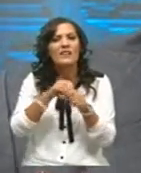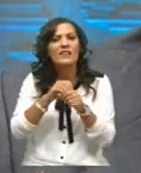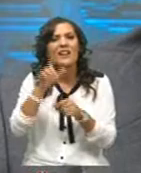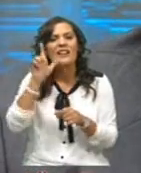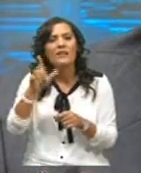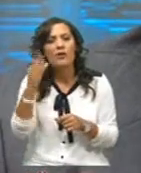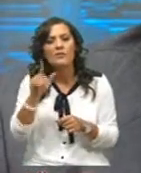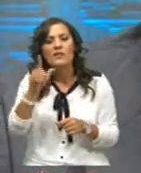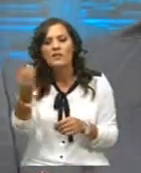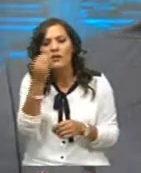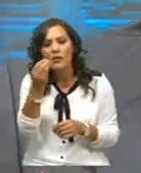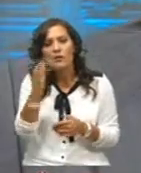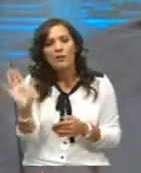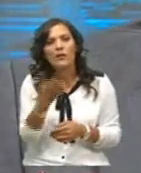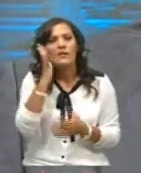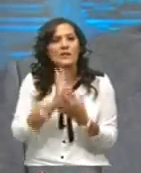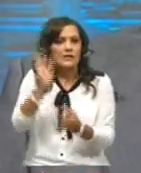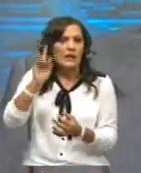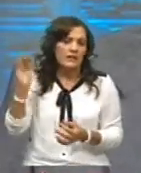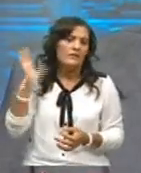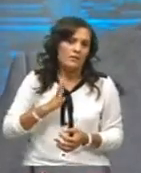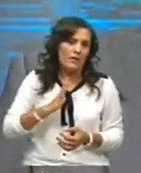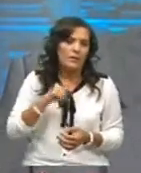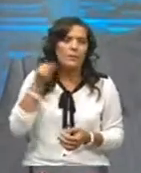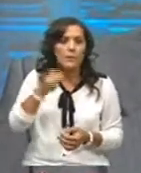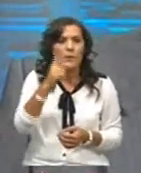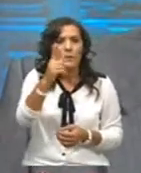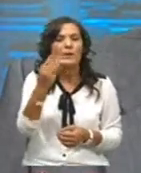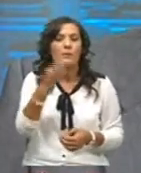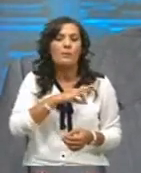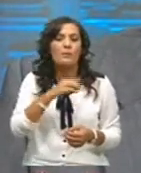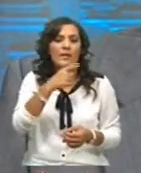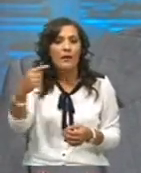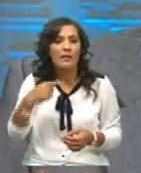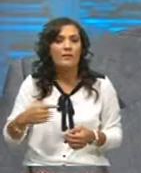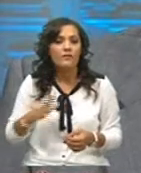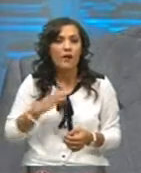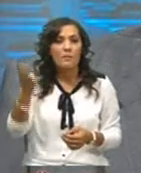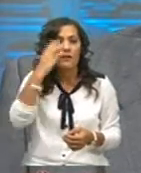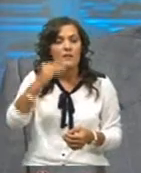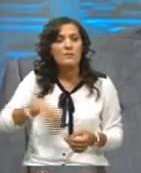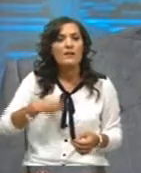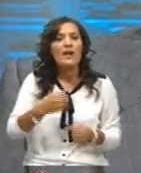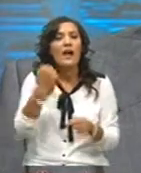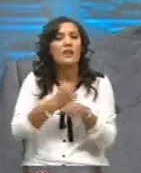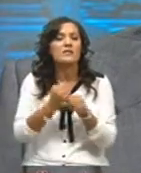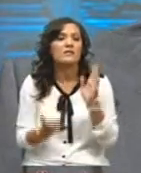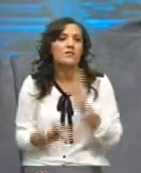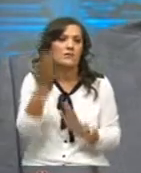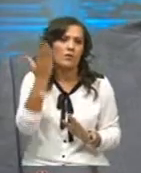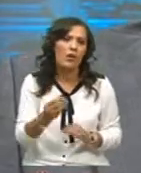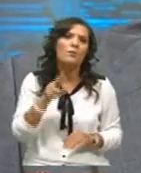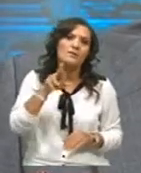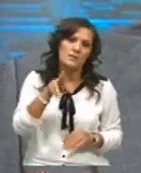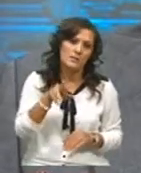lif olmuş lif tüketmekle geçen insanlar eşit abi her Bunun da bir bedeli vardır başta bağırsaklardaki gazın artması